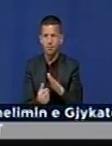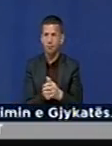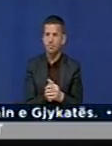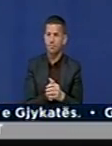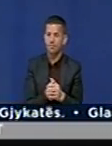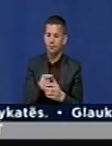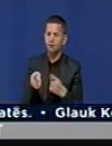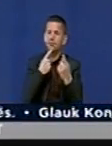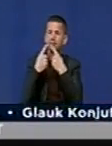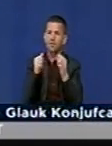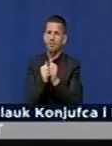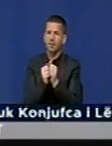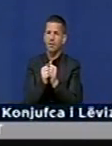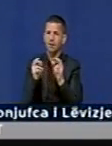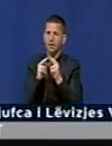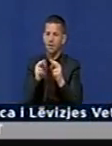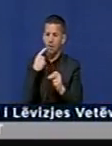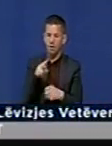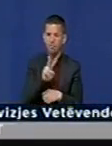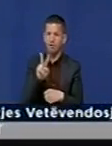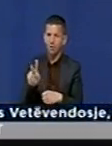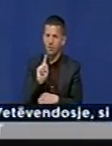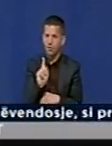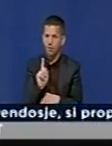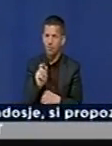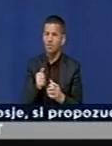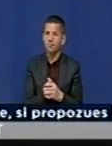herë që falë, Vërena reagoj, nuk mendova për vetë vendosjen.